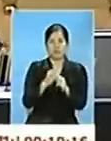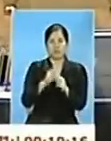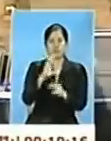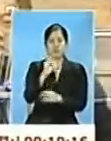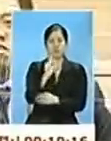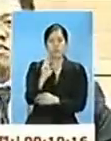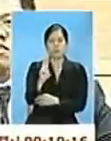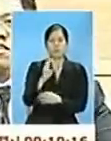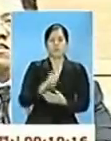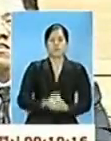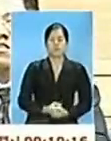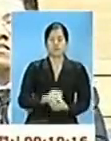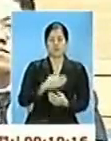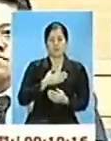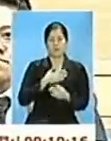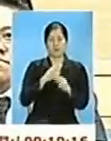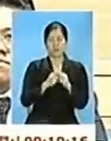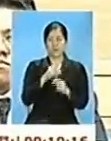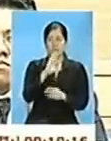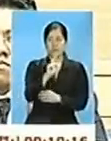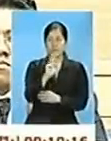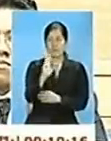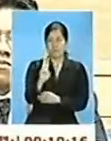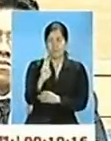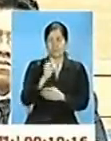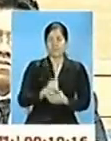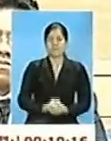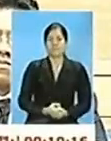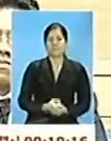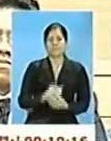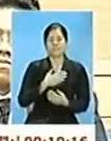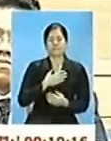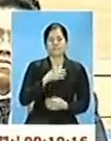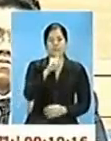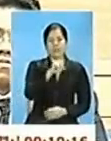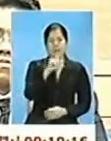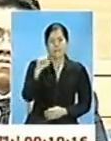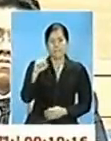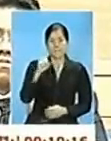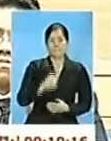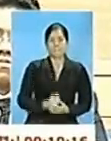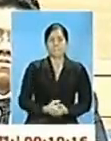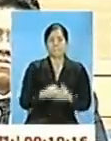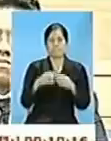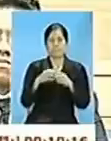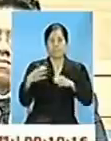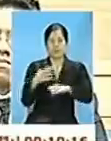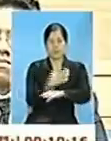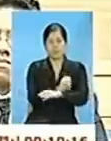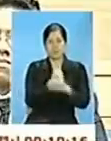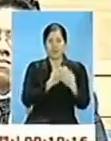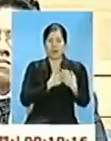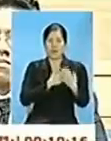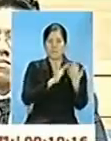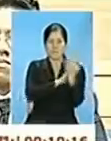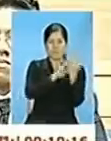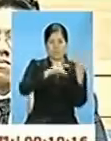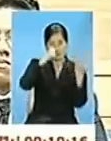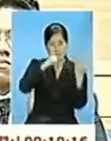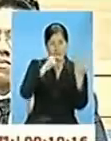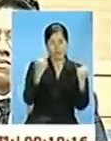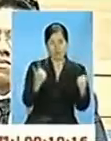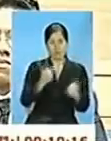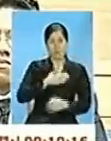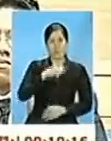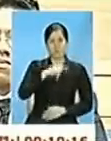ขอเรียนประธานสภาที่เคารพครับผมชูวิทย์กมลวิสิทธิ์สมาชิกสภาผู้แทนราษฎรพรรคหลักประเทศไทยผมดีใจเป็นอย่างมากที่ร้อยตำรวจเอกเฉ